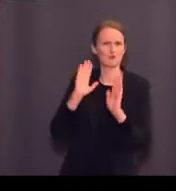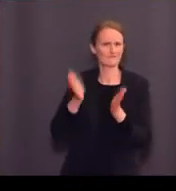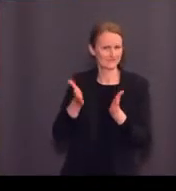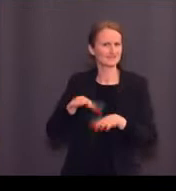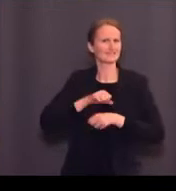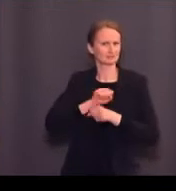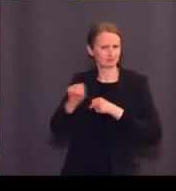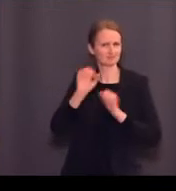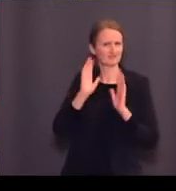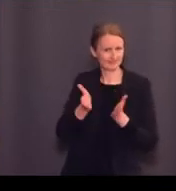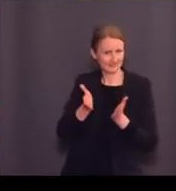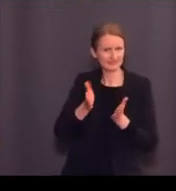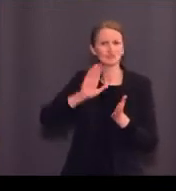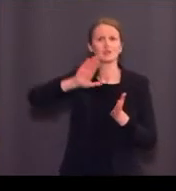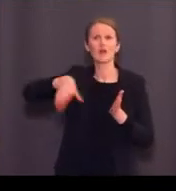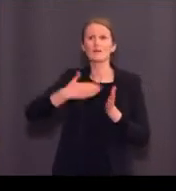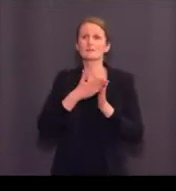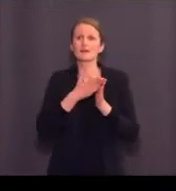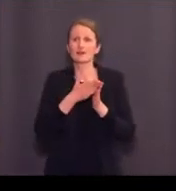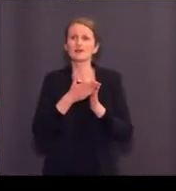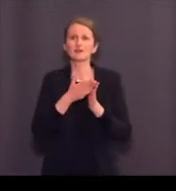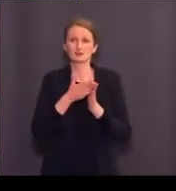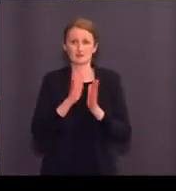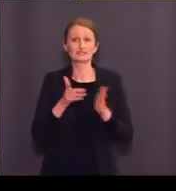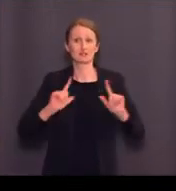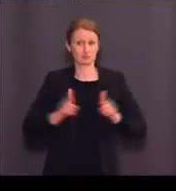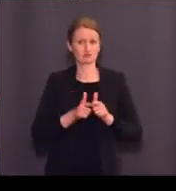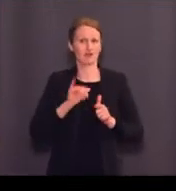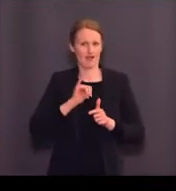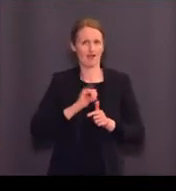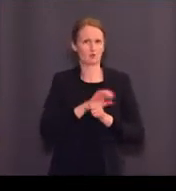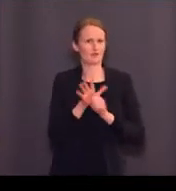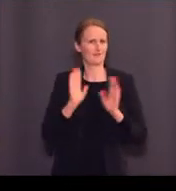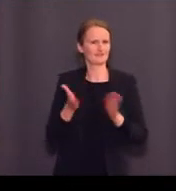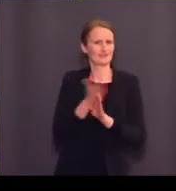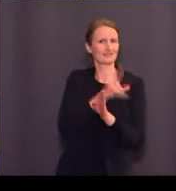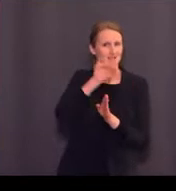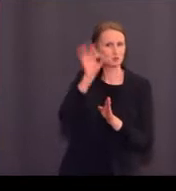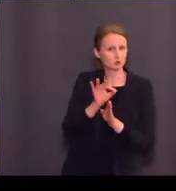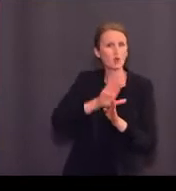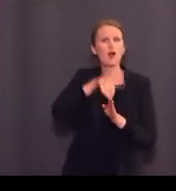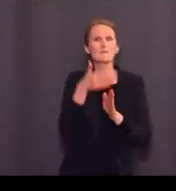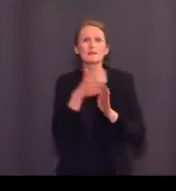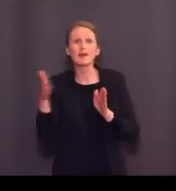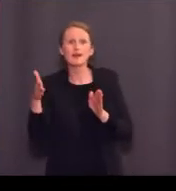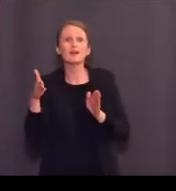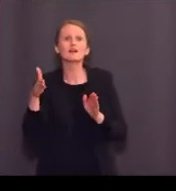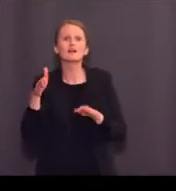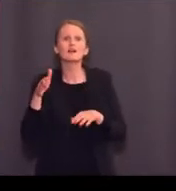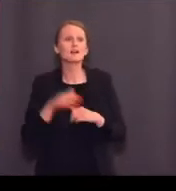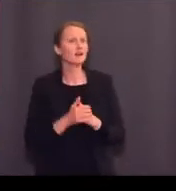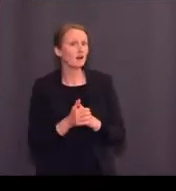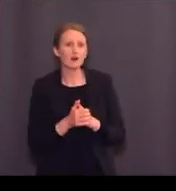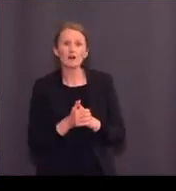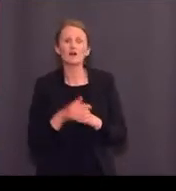du personnel, aucun d'entre eux n'avait été hospitalisé ou n'avait eu une forme grave de la pathologie.